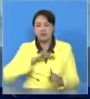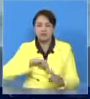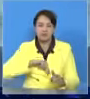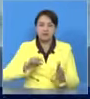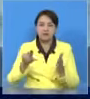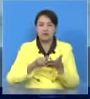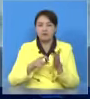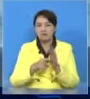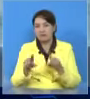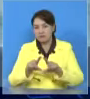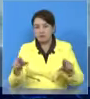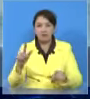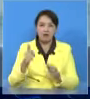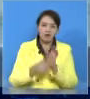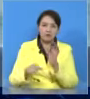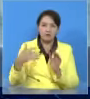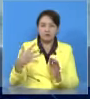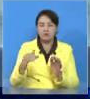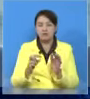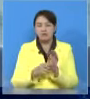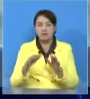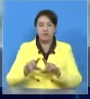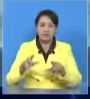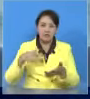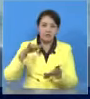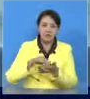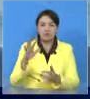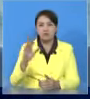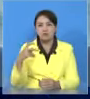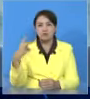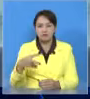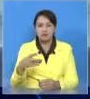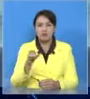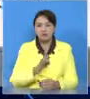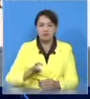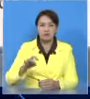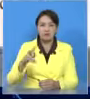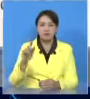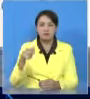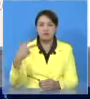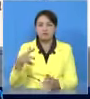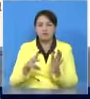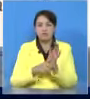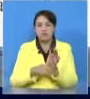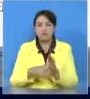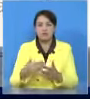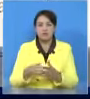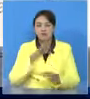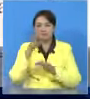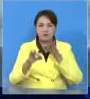стационарларда 658 адам ем алуда, қала бойынша 520, аудандар бойынша 138. Соңғы тәулік